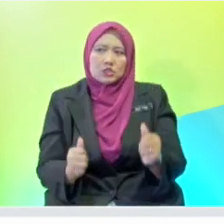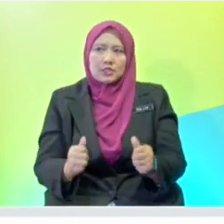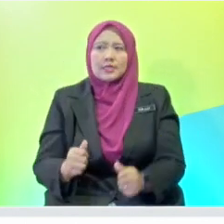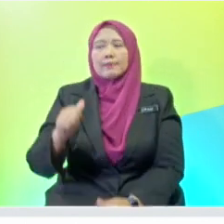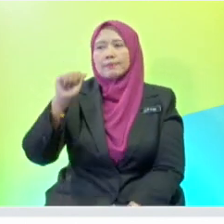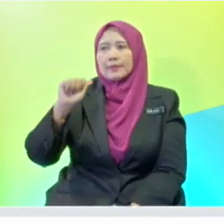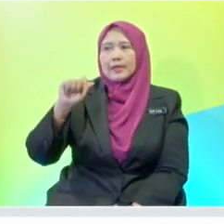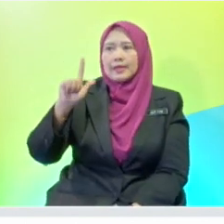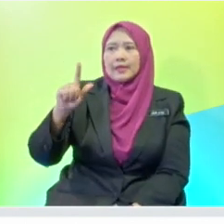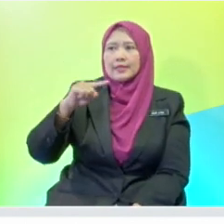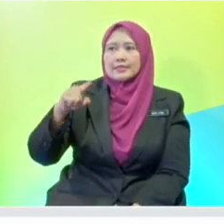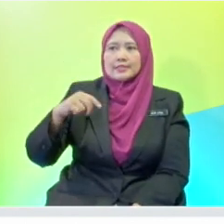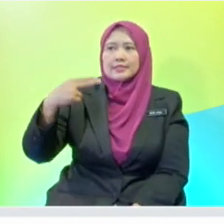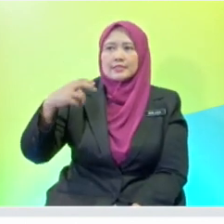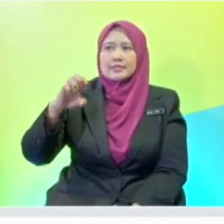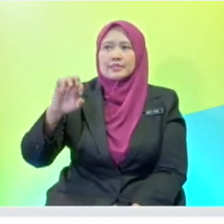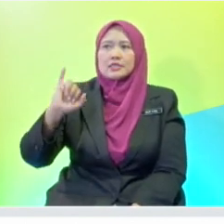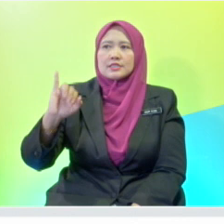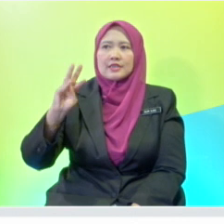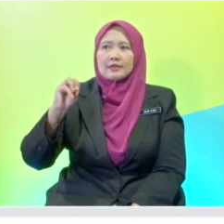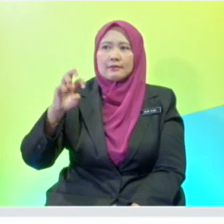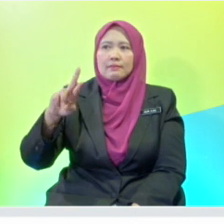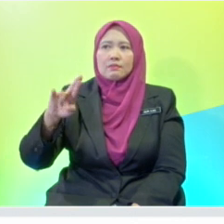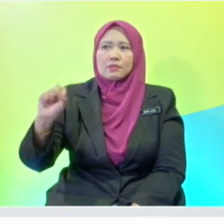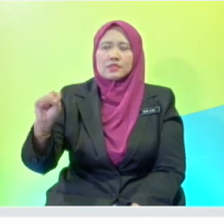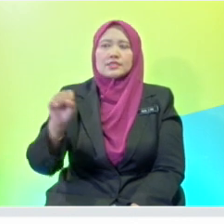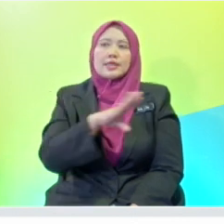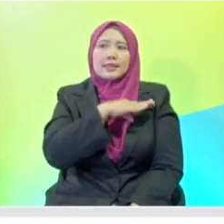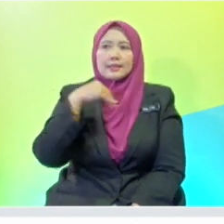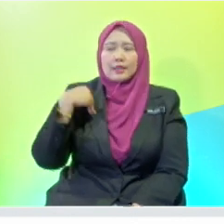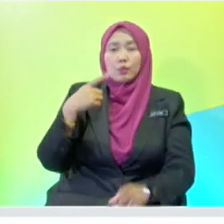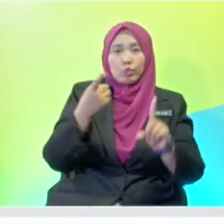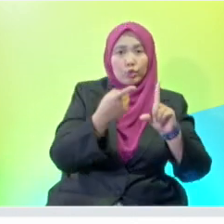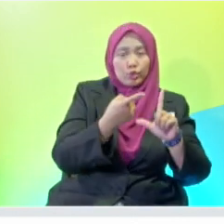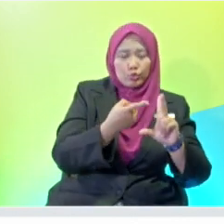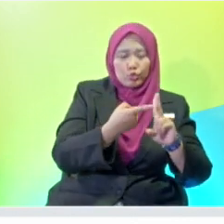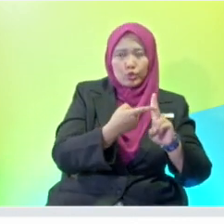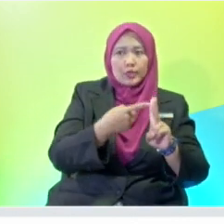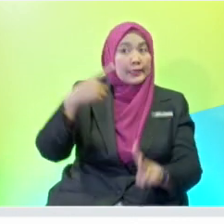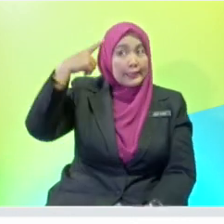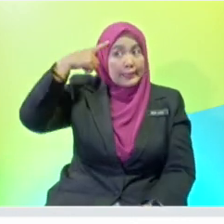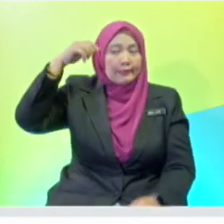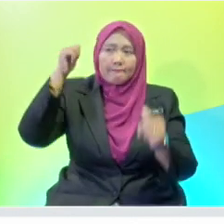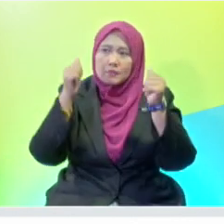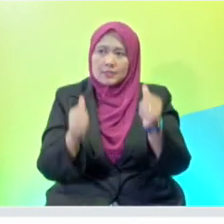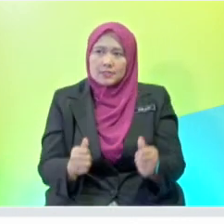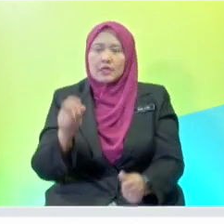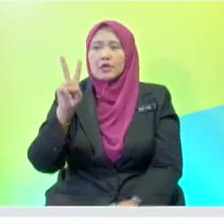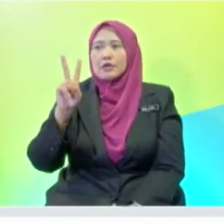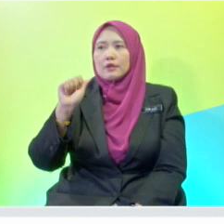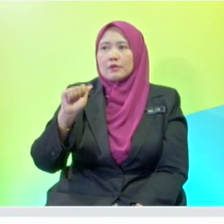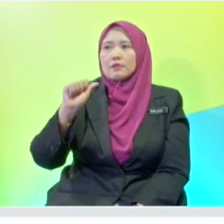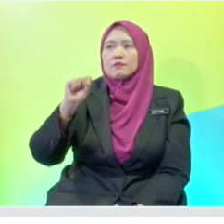jadi cadangan kaidah pencak Siran untuk modul ini ialah kita menggunakan kaidah pemerakian dan